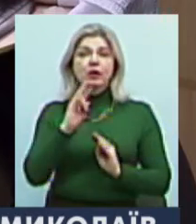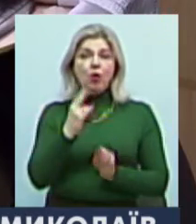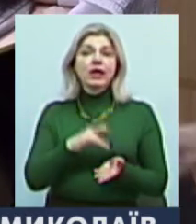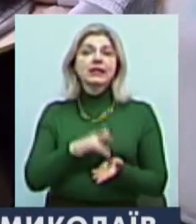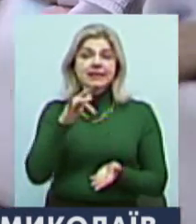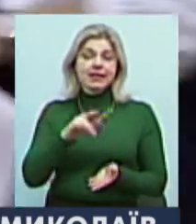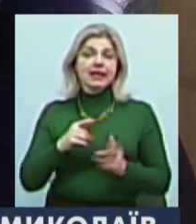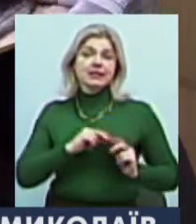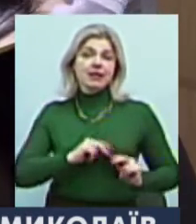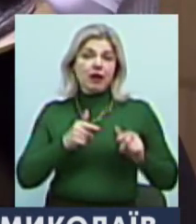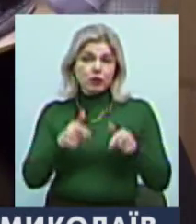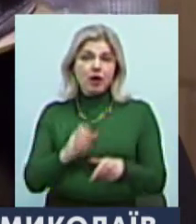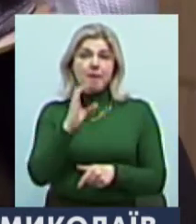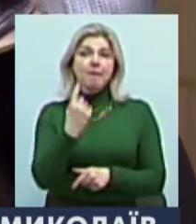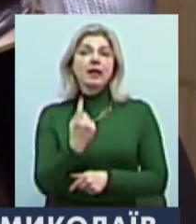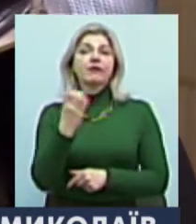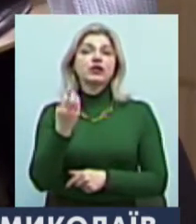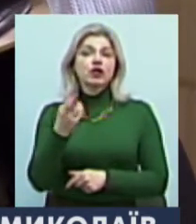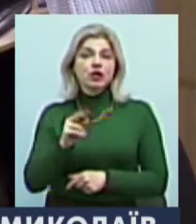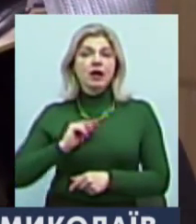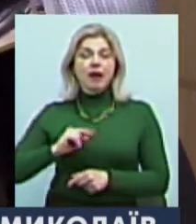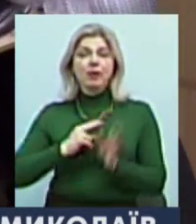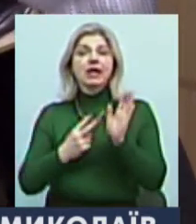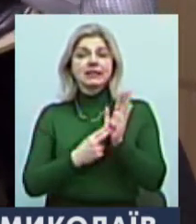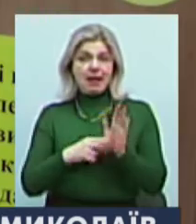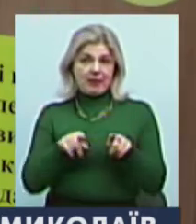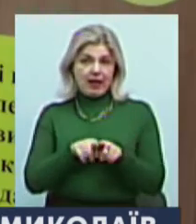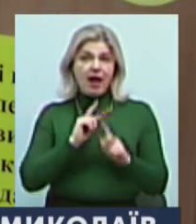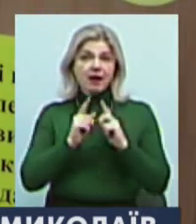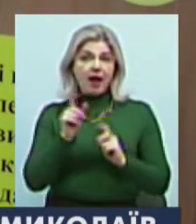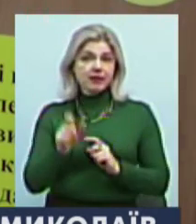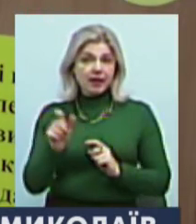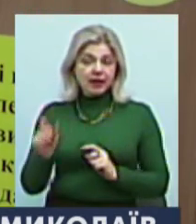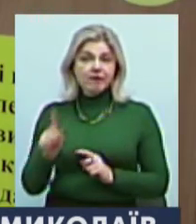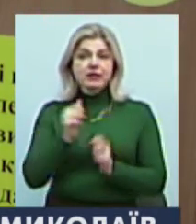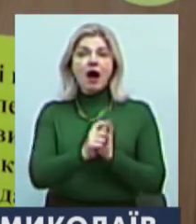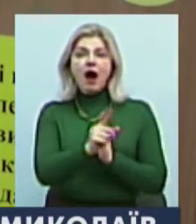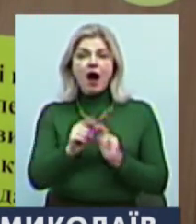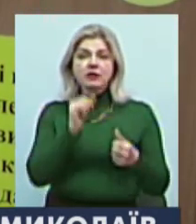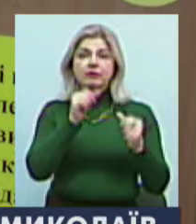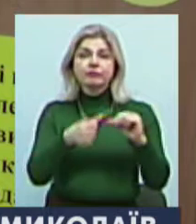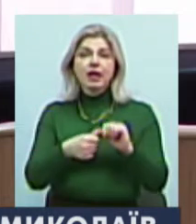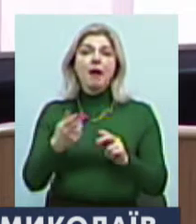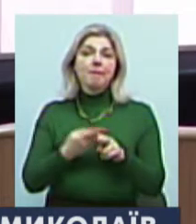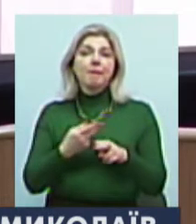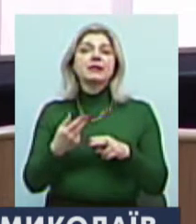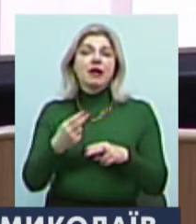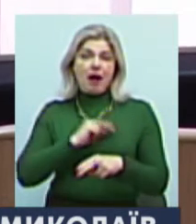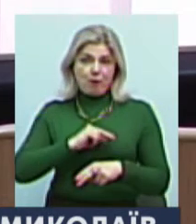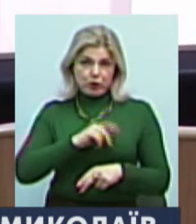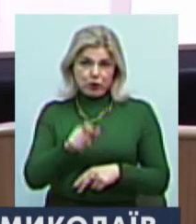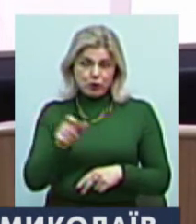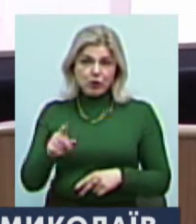центрі зайнятості з 1 січня працює 7 кар'єрних радників. За кожним із них закріплені безробітні. За